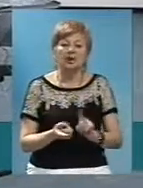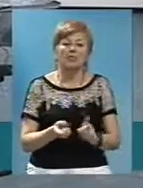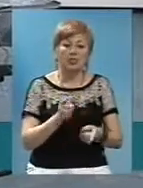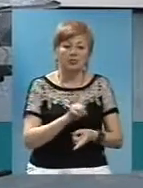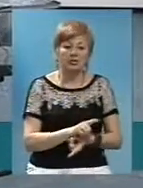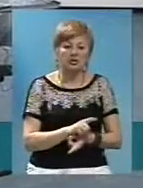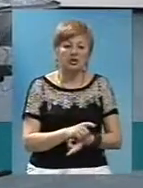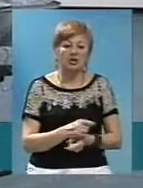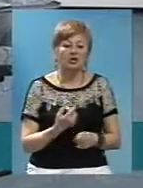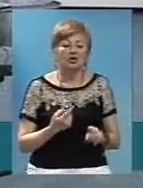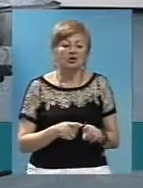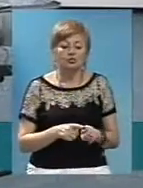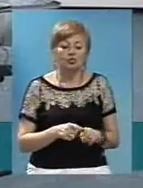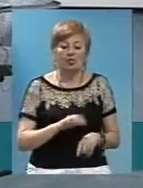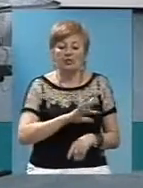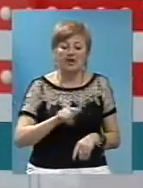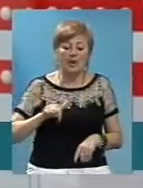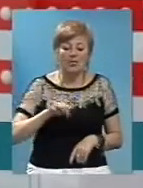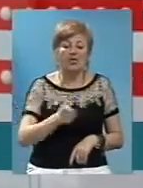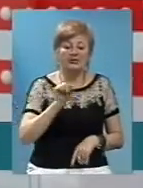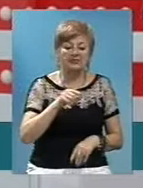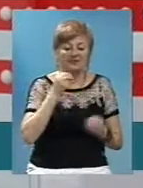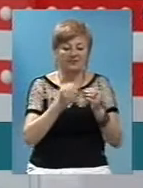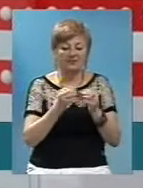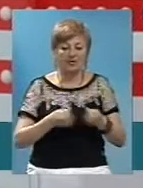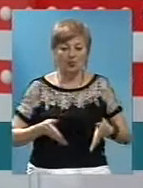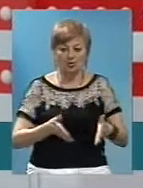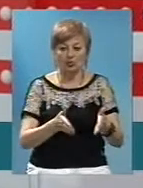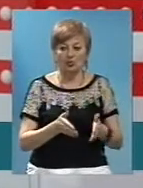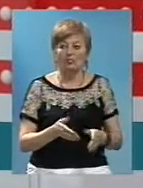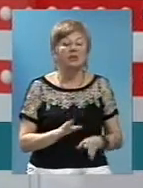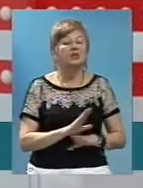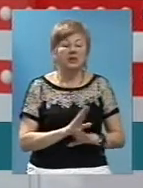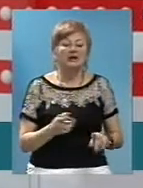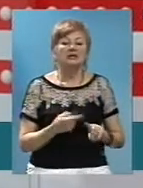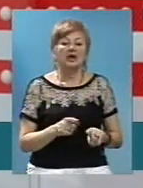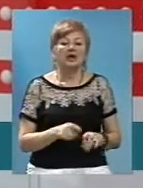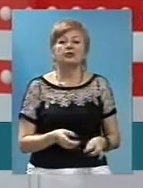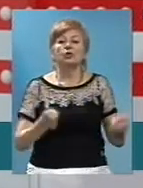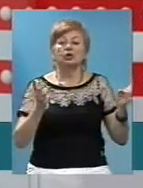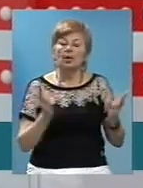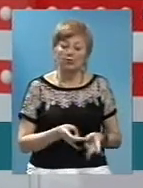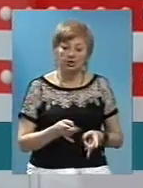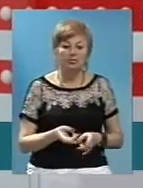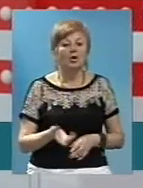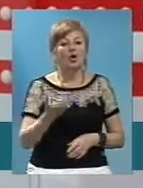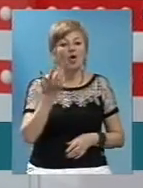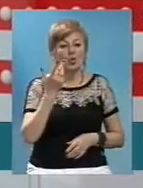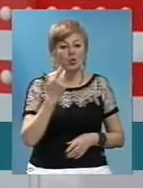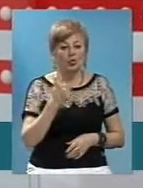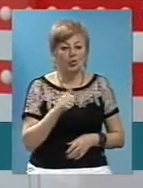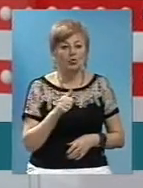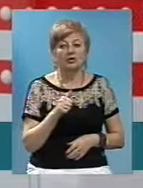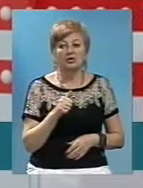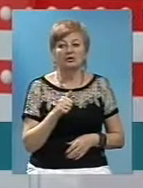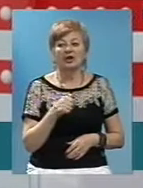тут не піти тим самим шляхом? Це не важливо, це абсолютно необхідно. Бо коли школяр, хлопчик